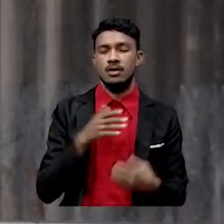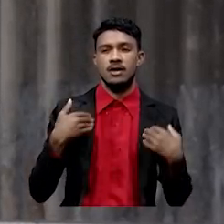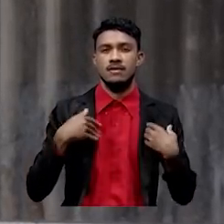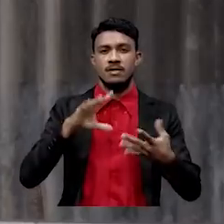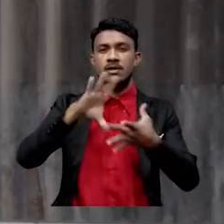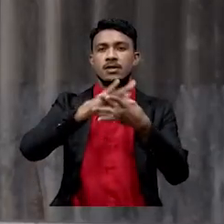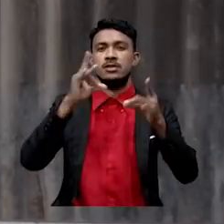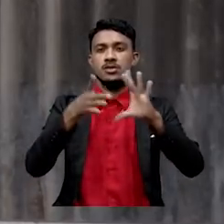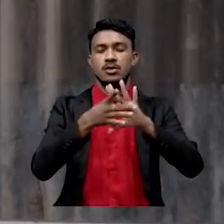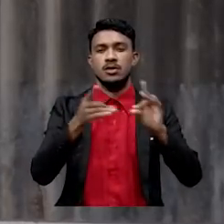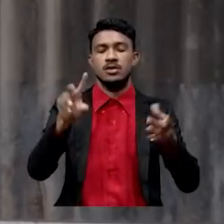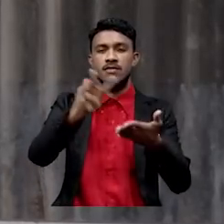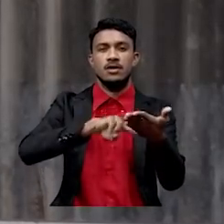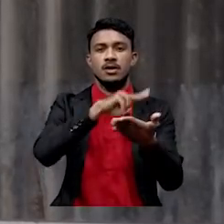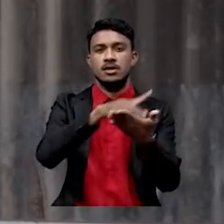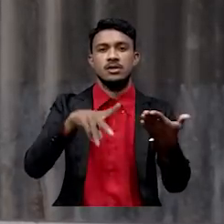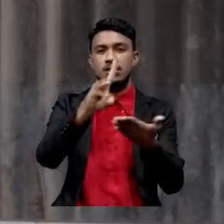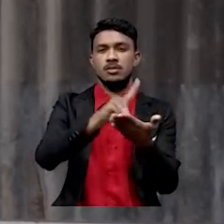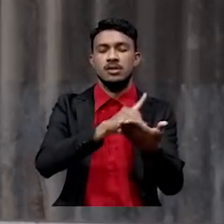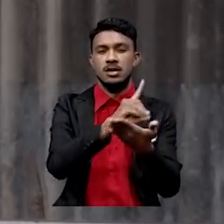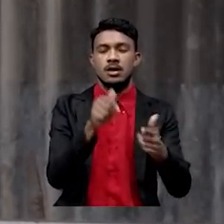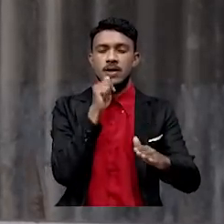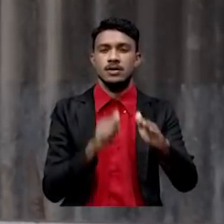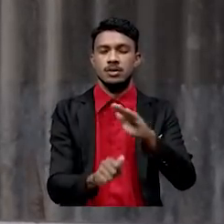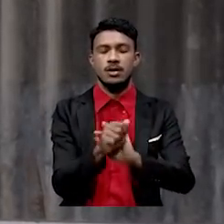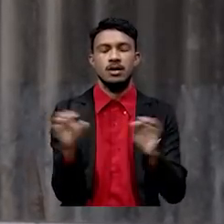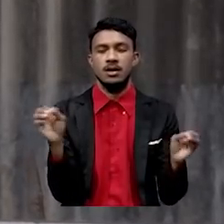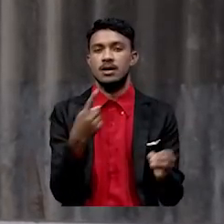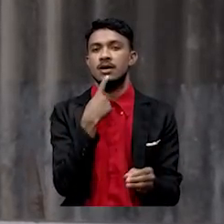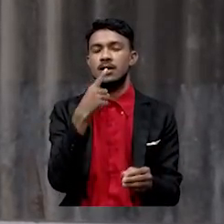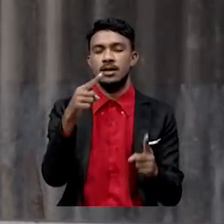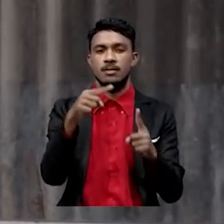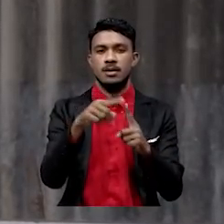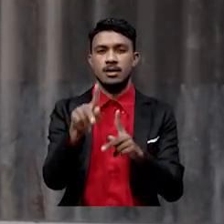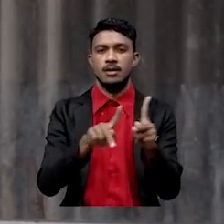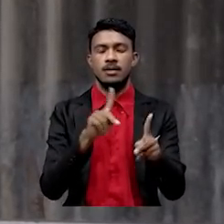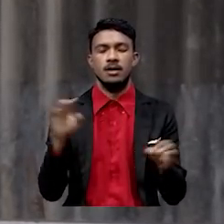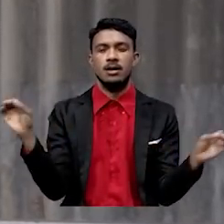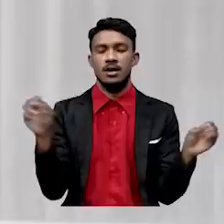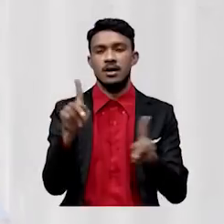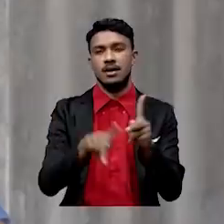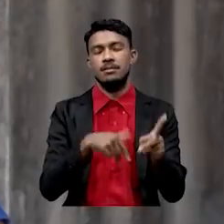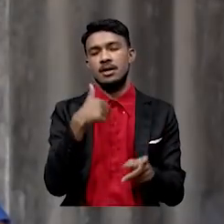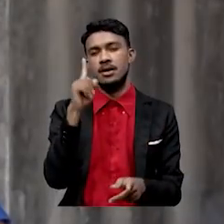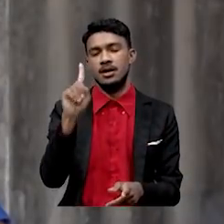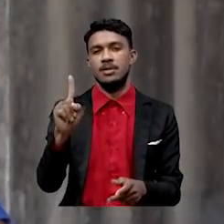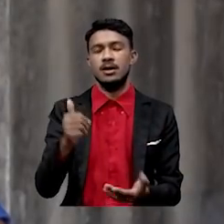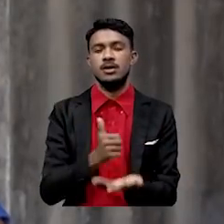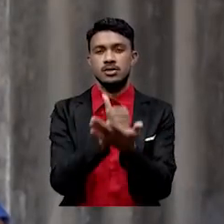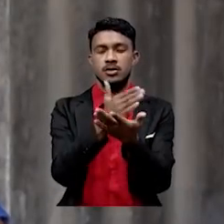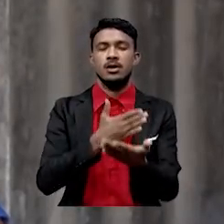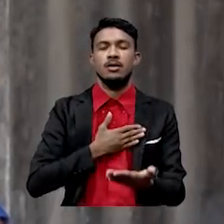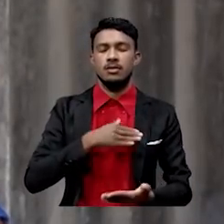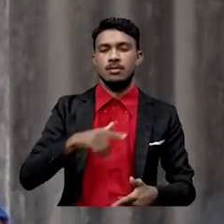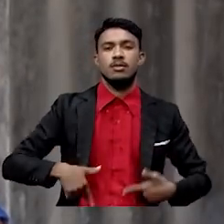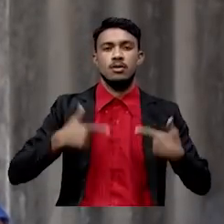histori boleh mesti kah nak suka dalam ini, tak boleh ni. Aku lahir tanah mira to judah aku nomor ini. Tambah